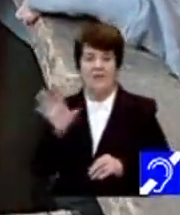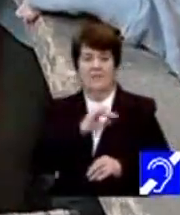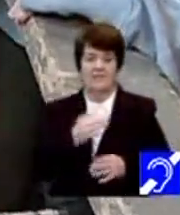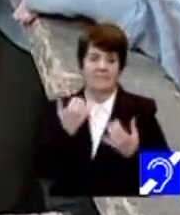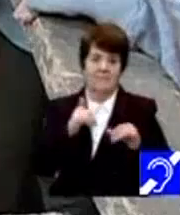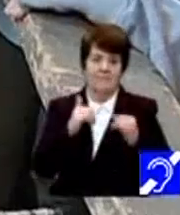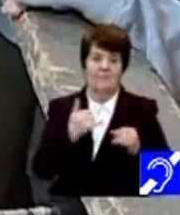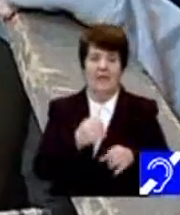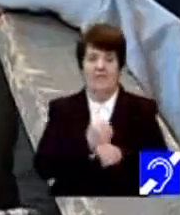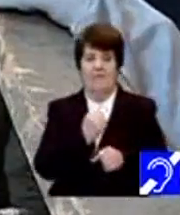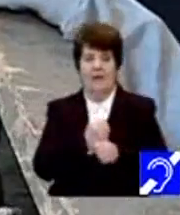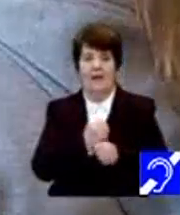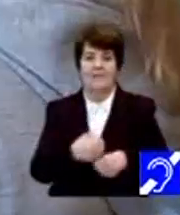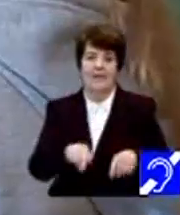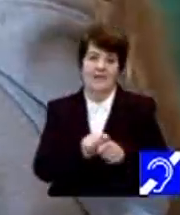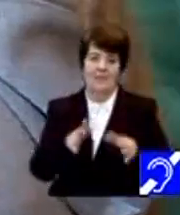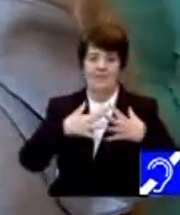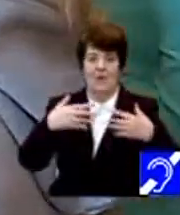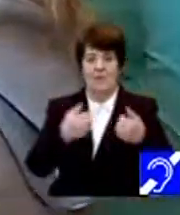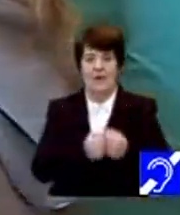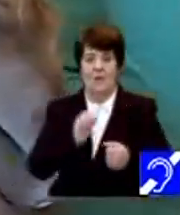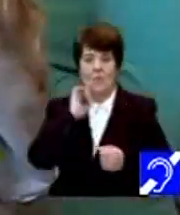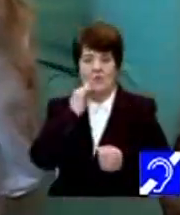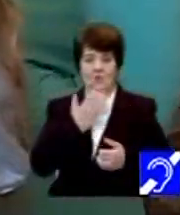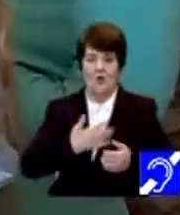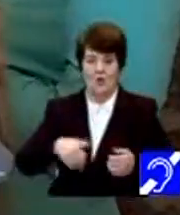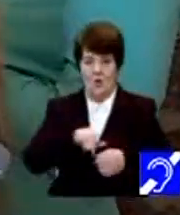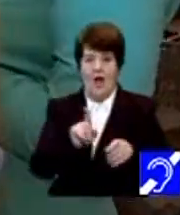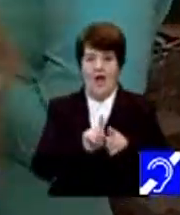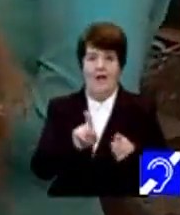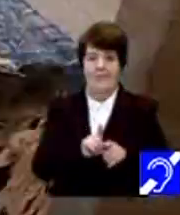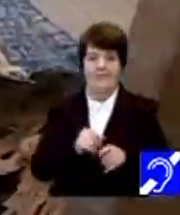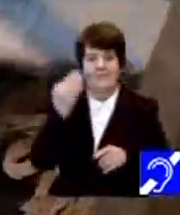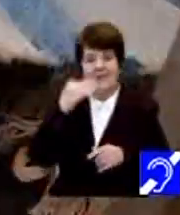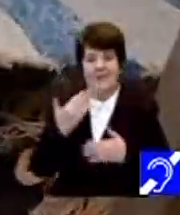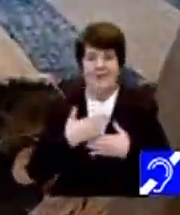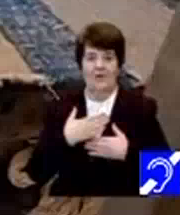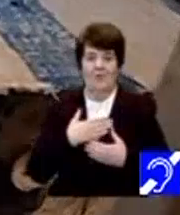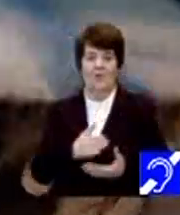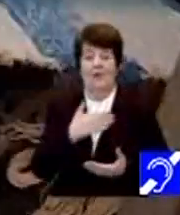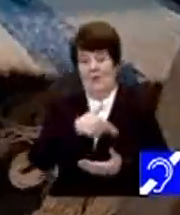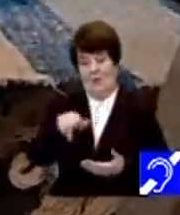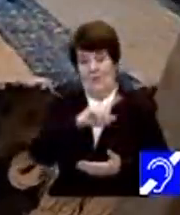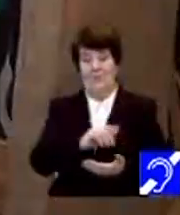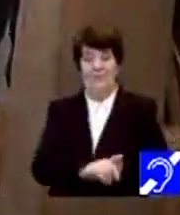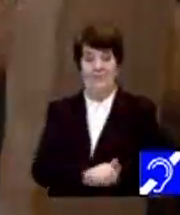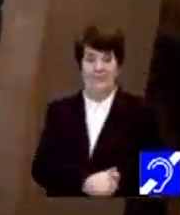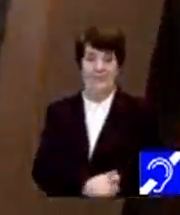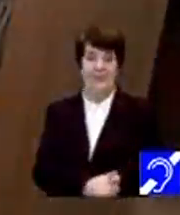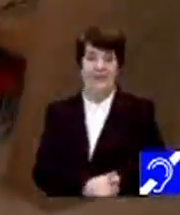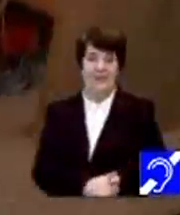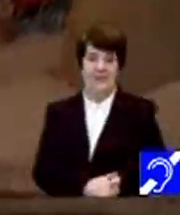să descopere întreg procesul de fabricație, atât de familiar bunicilor noștri, dar atât de străin lor.